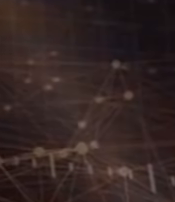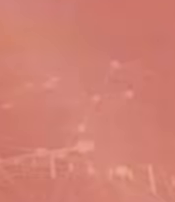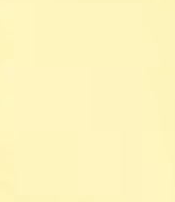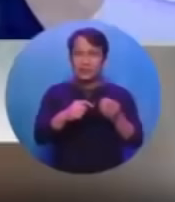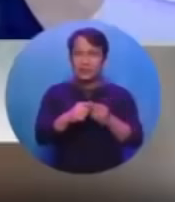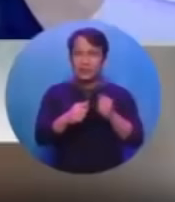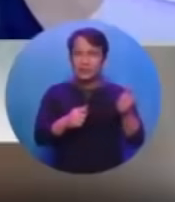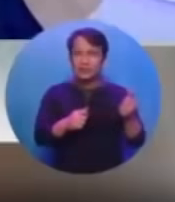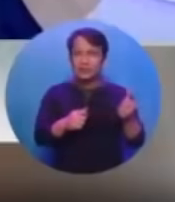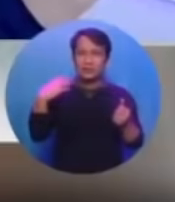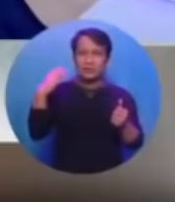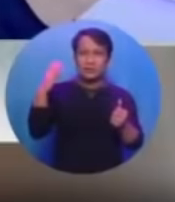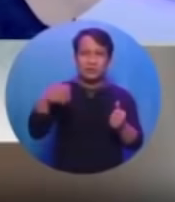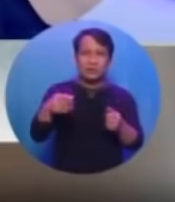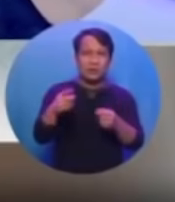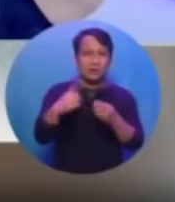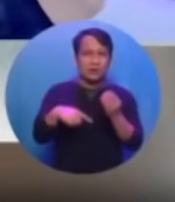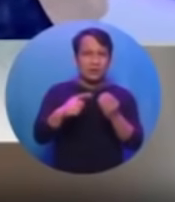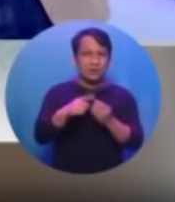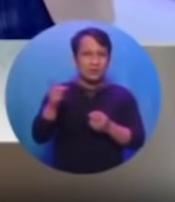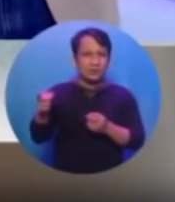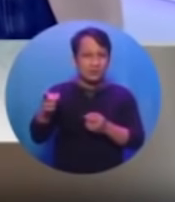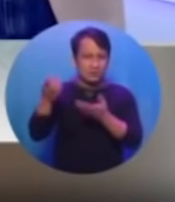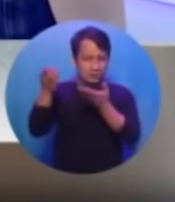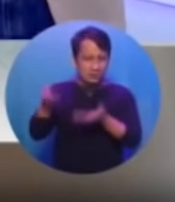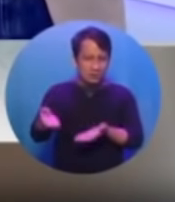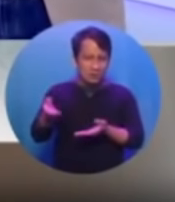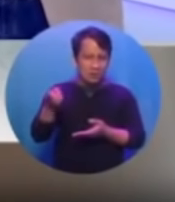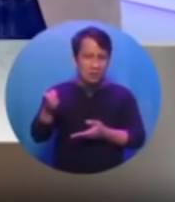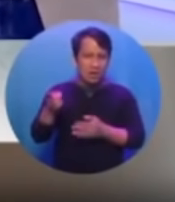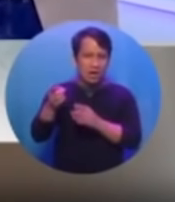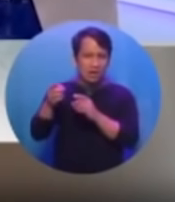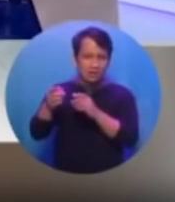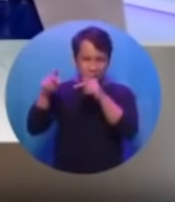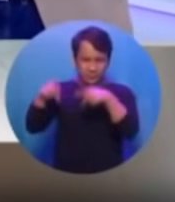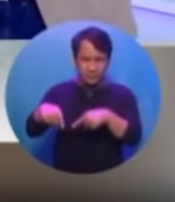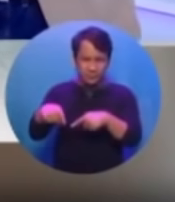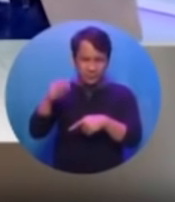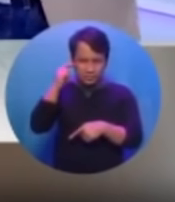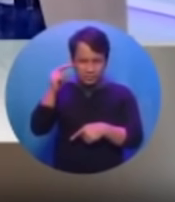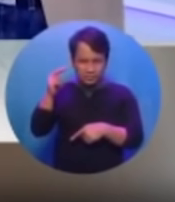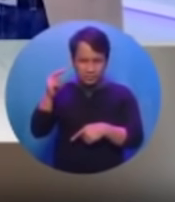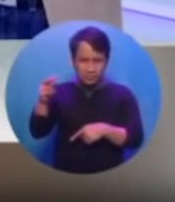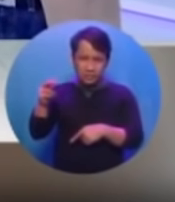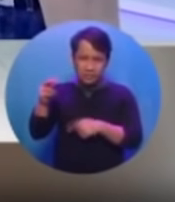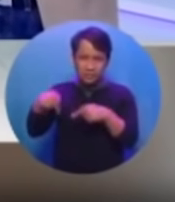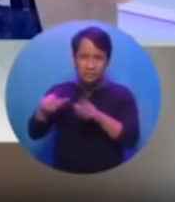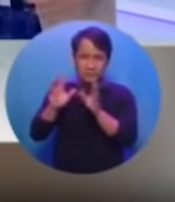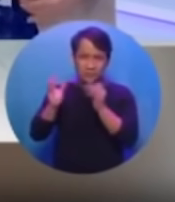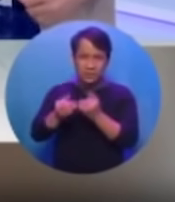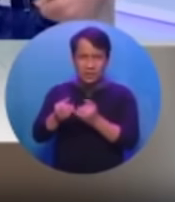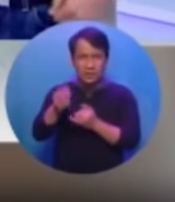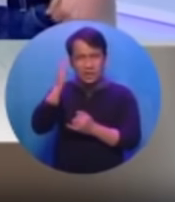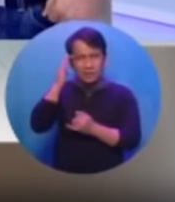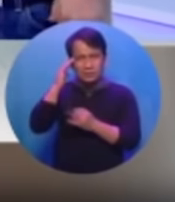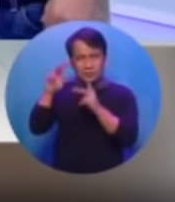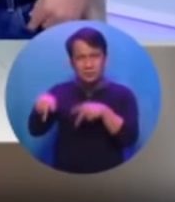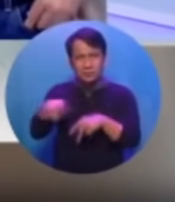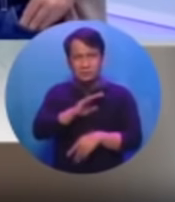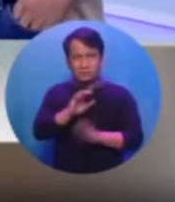mangutong ata. Chairwoman, ano po pagkatao nitong si Sargento Nuesca dyan po sa inyong barangay?